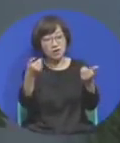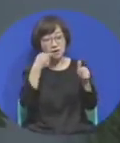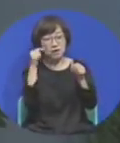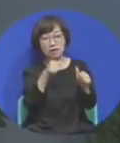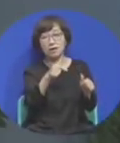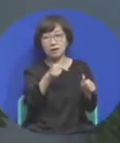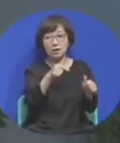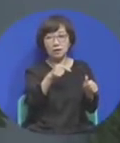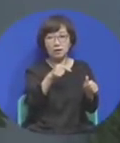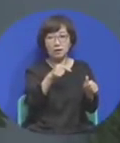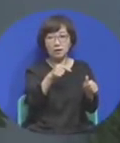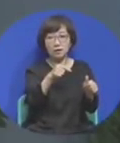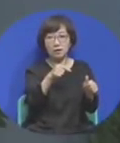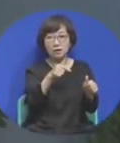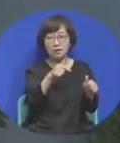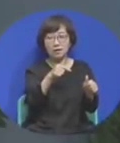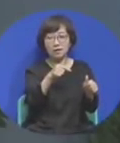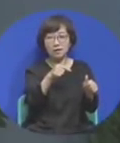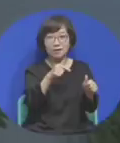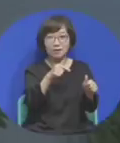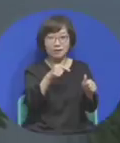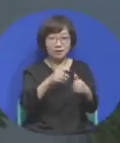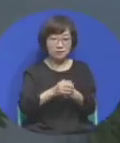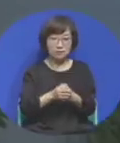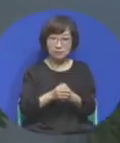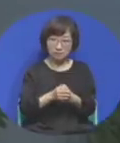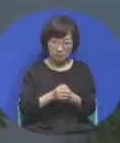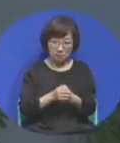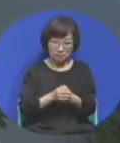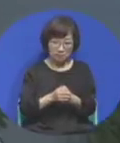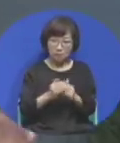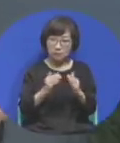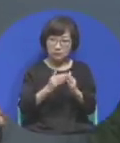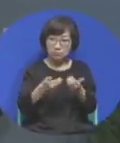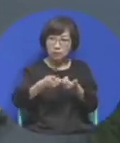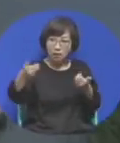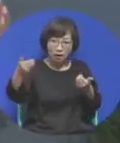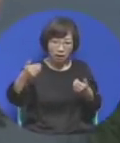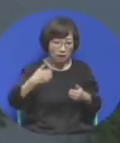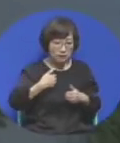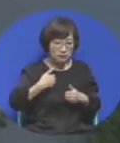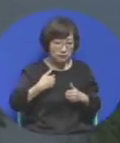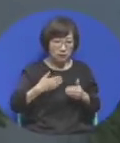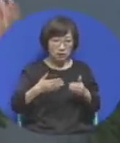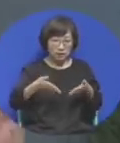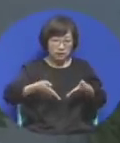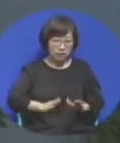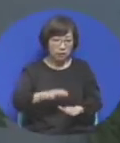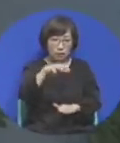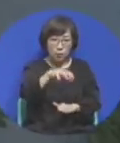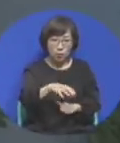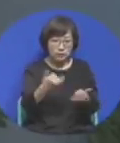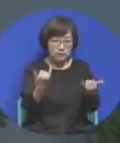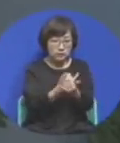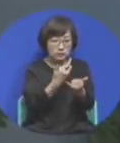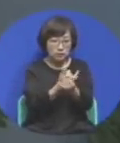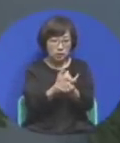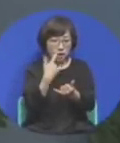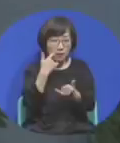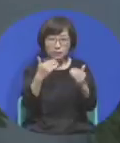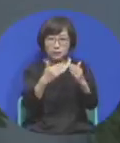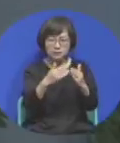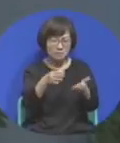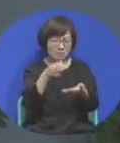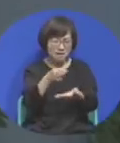country, your people, and your father's household. 아니, 집을 떠나라고 하면 어떻게 이 본토 재산 다 버리고 가라는 거예요. How can that be? He tells